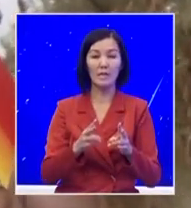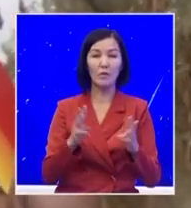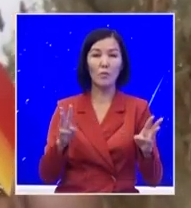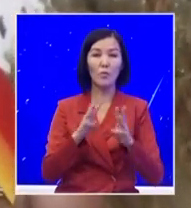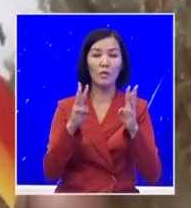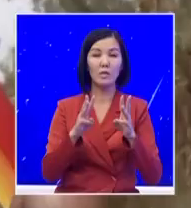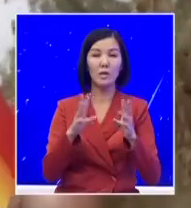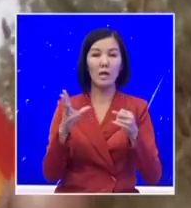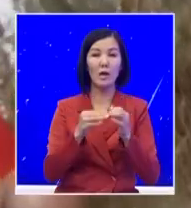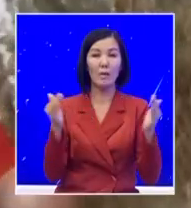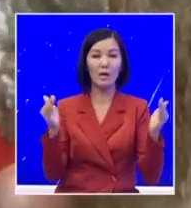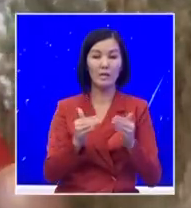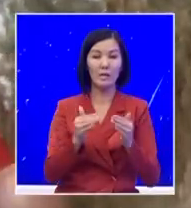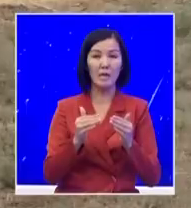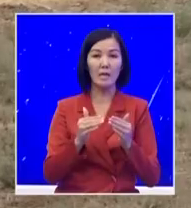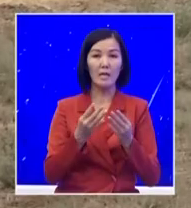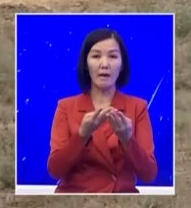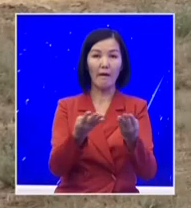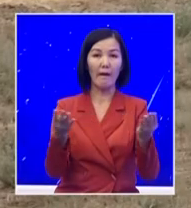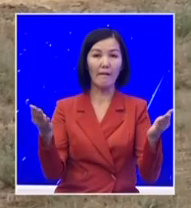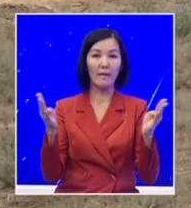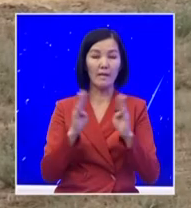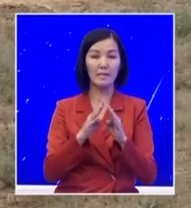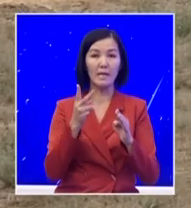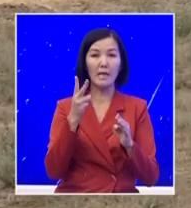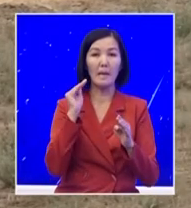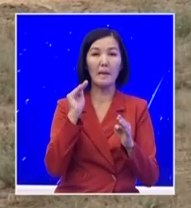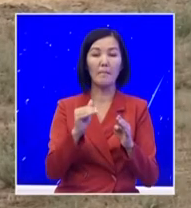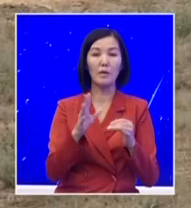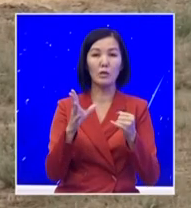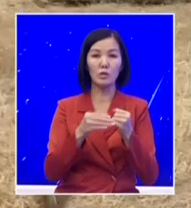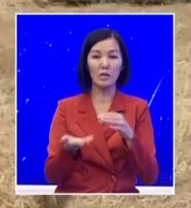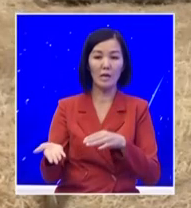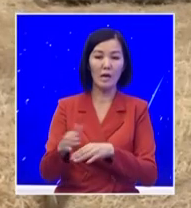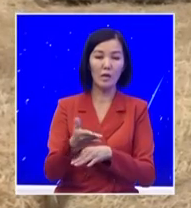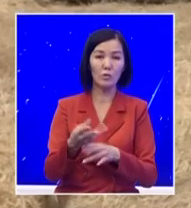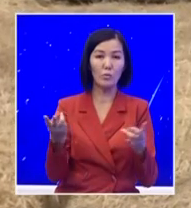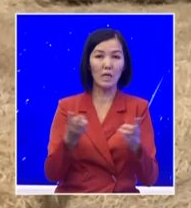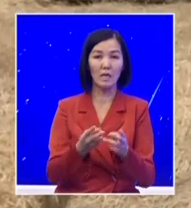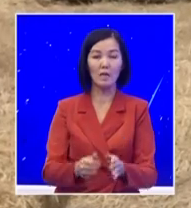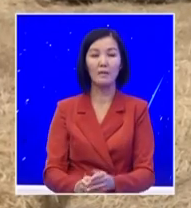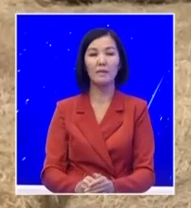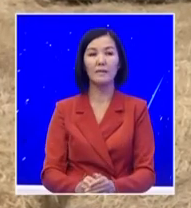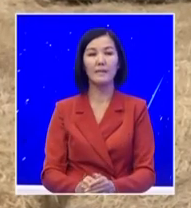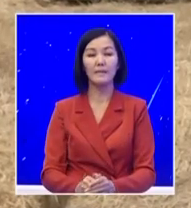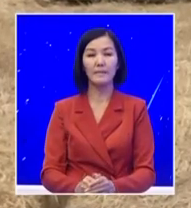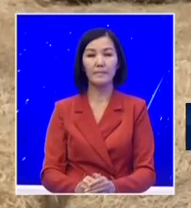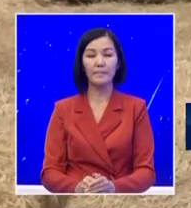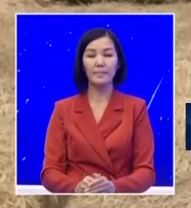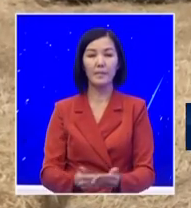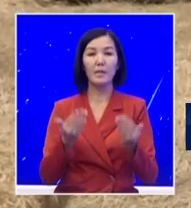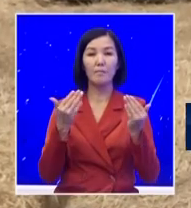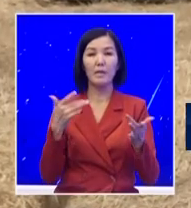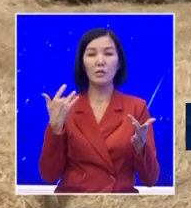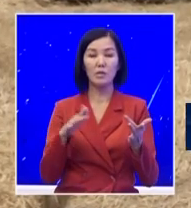үшін егін алқаптарының айналасына 2 метр тереңдікте арық қазуға кеңес береді. На сегодняшний день на территории Жамбылского района. Биыл